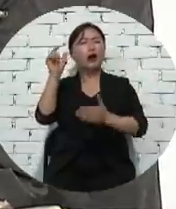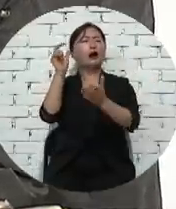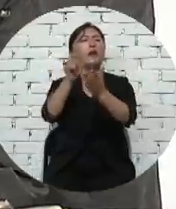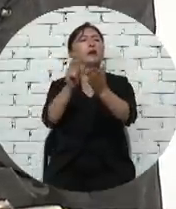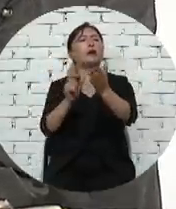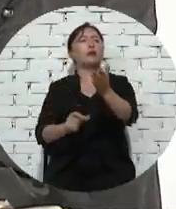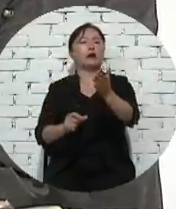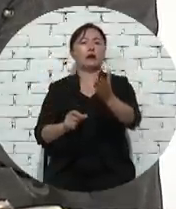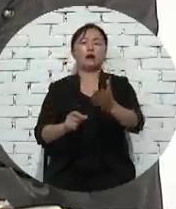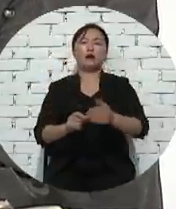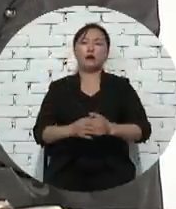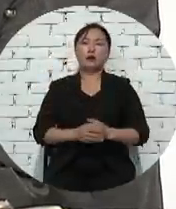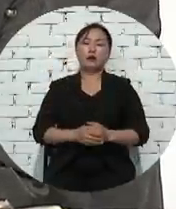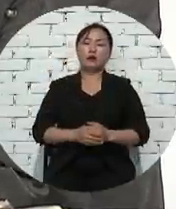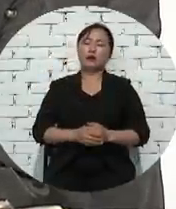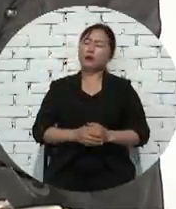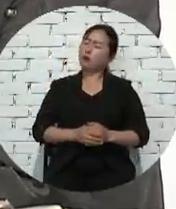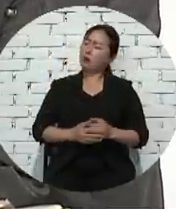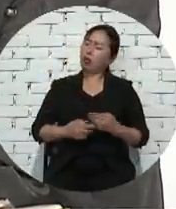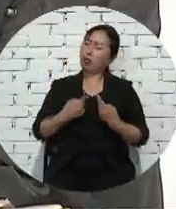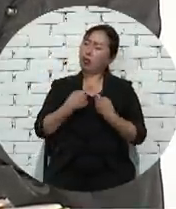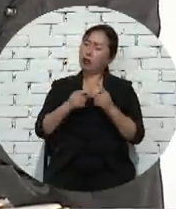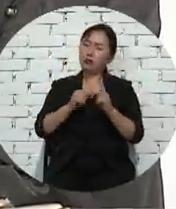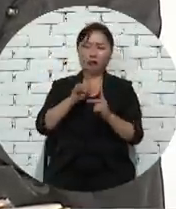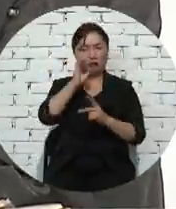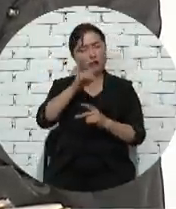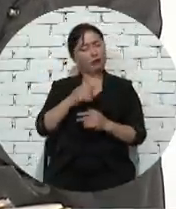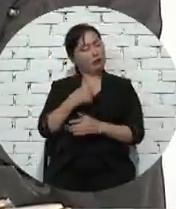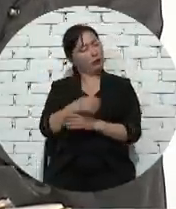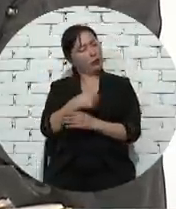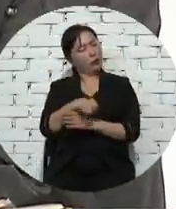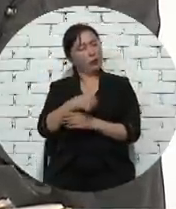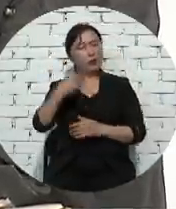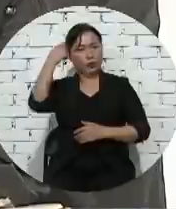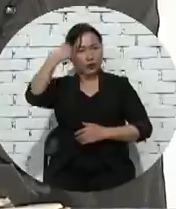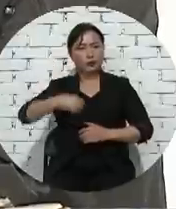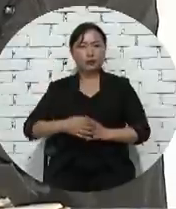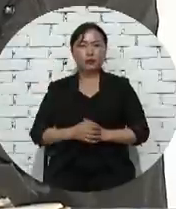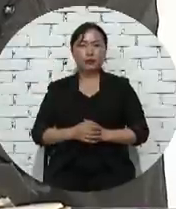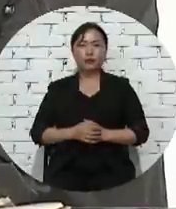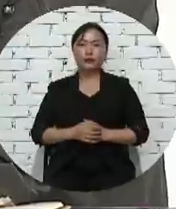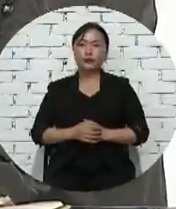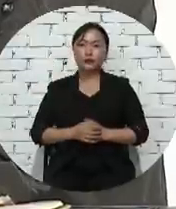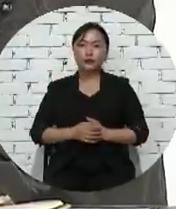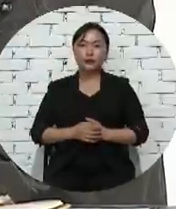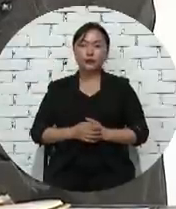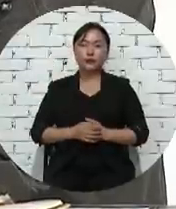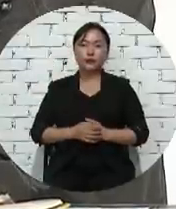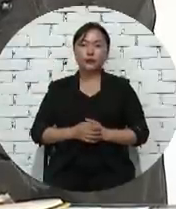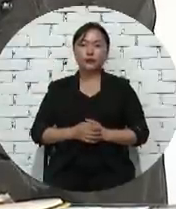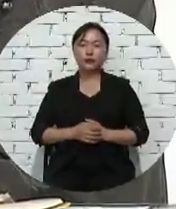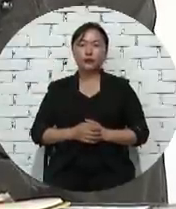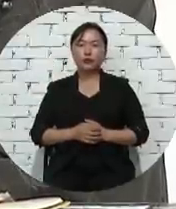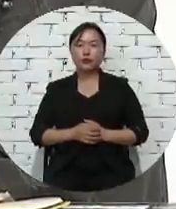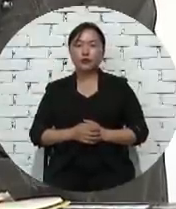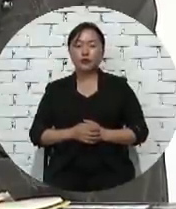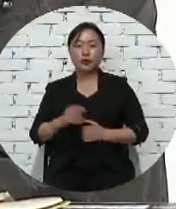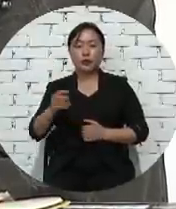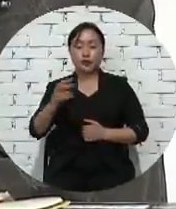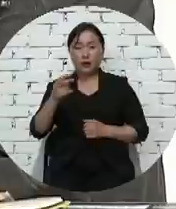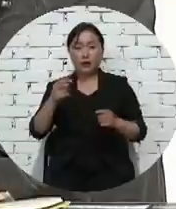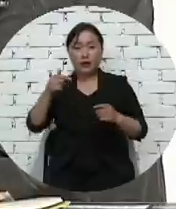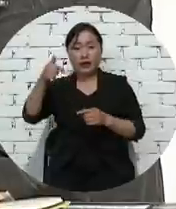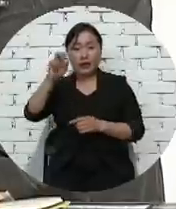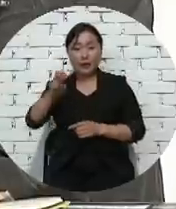알겠는데 저는 이런 거 상식적으로 납득이 안 가거든요. 이게 검사가 작성했다. 예, 근데 이런 거란 말이죠. 일단은 소준성 검사에서